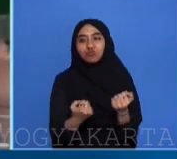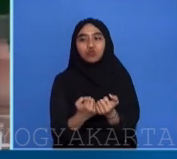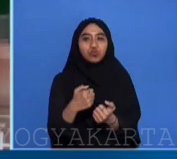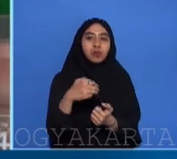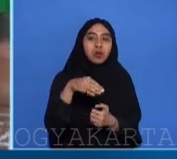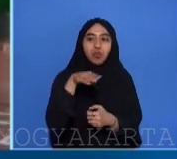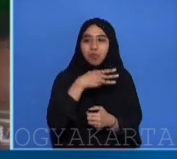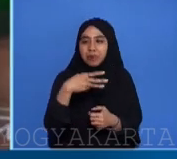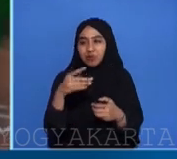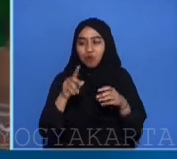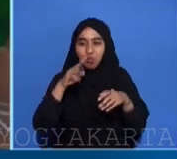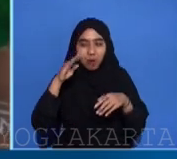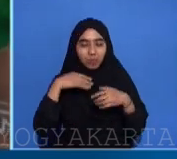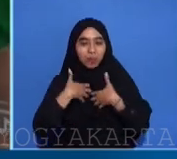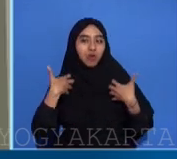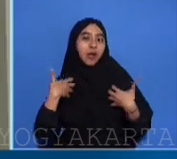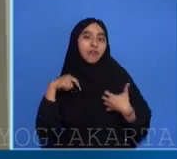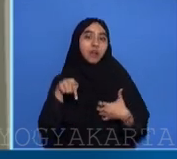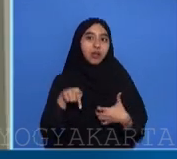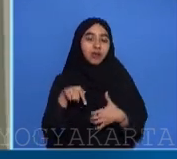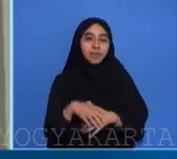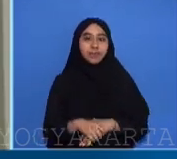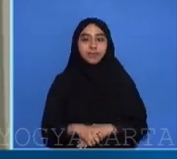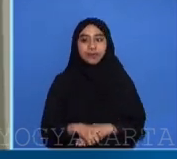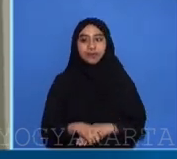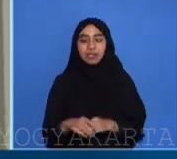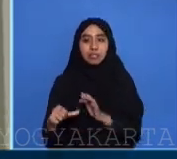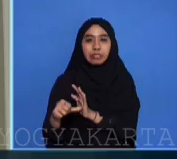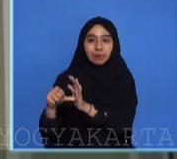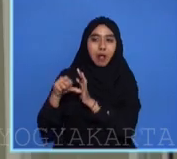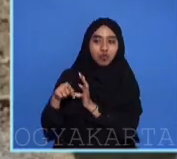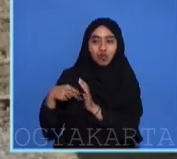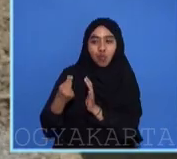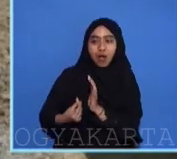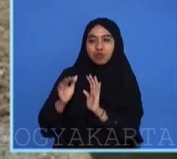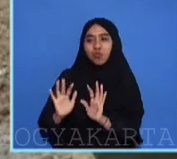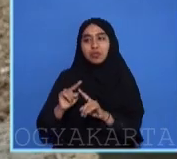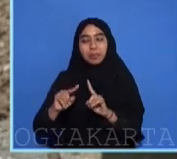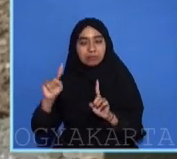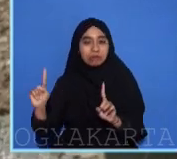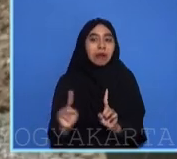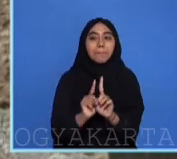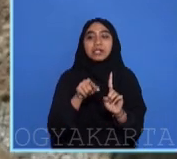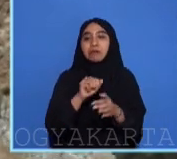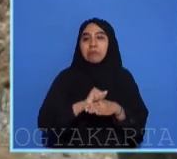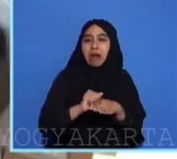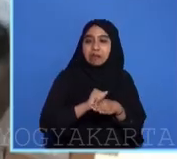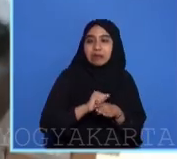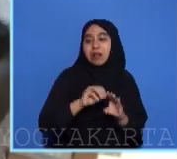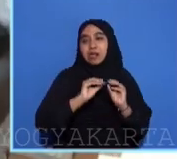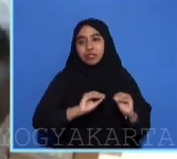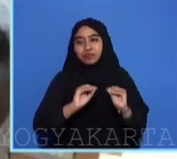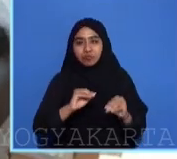dalam program tersebut peternak tidak hanya mendapatkan bantuan modal namun juga pendampingan dan pelatihan secara berkala